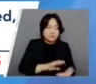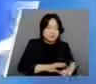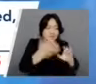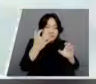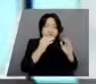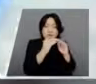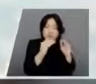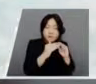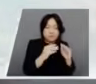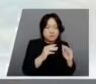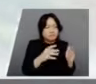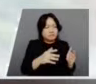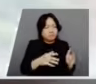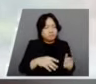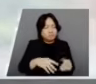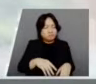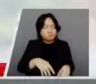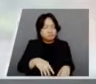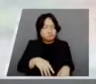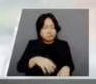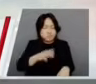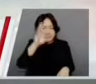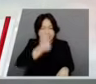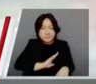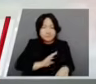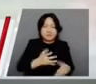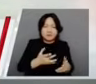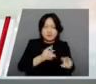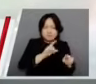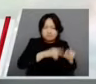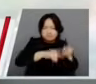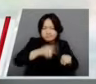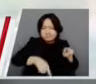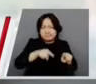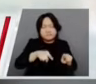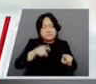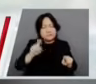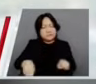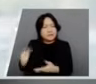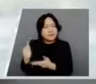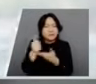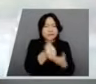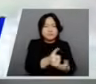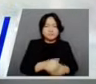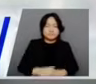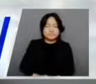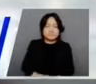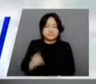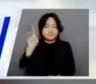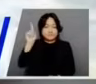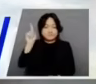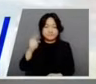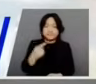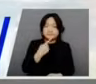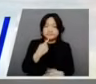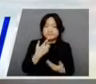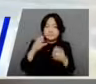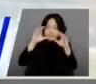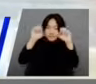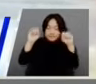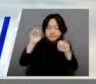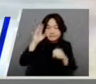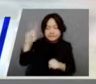damage houses. Kasalukuyan ay tinitingnan na itong si Pangulong Marcos yung extent ng damages